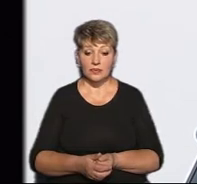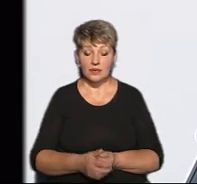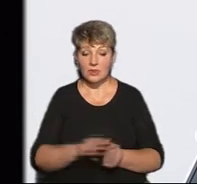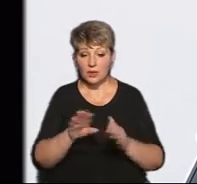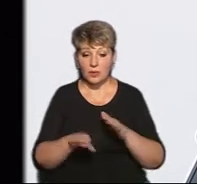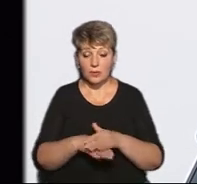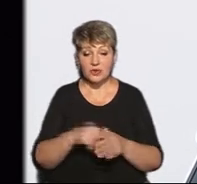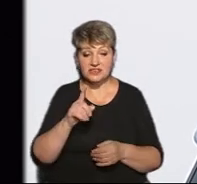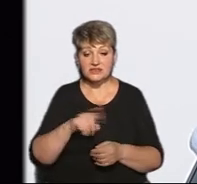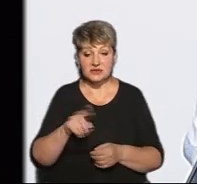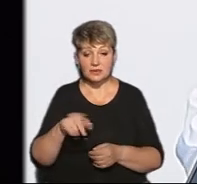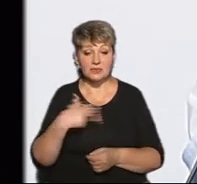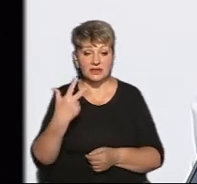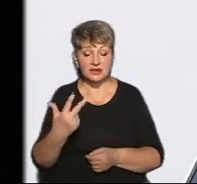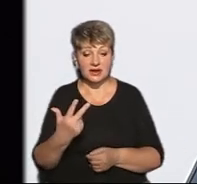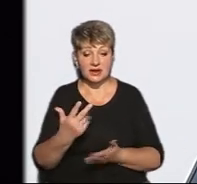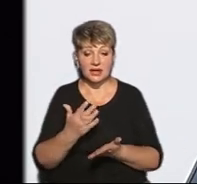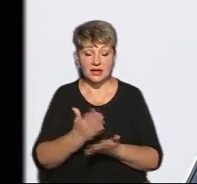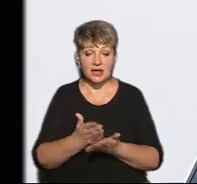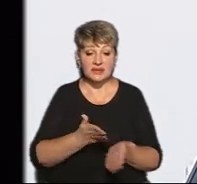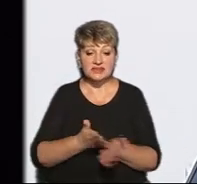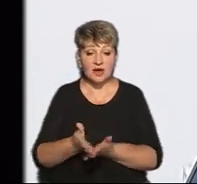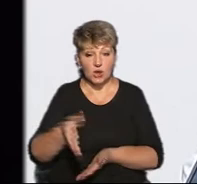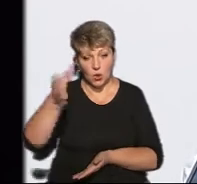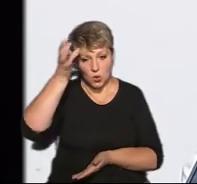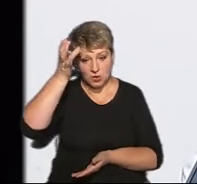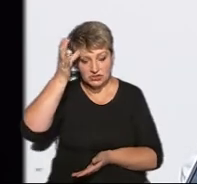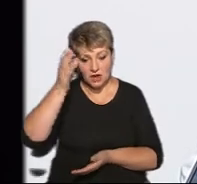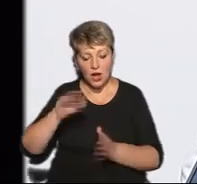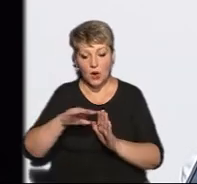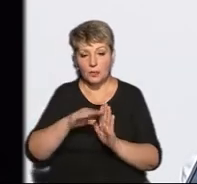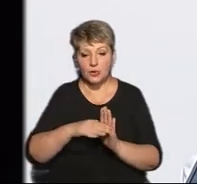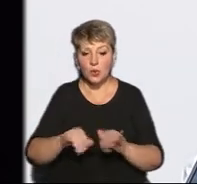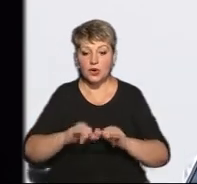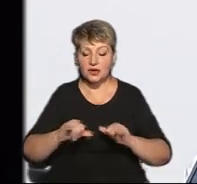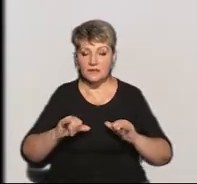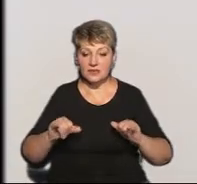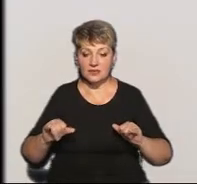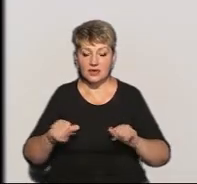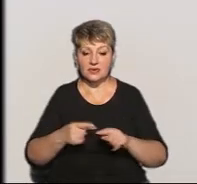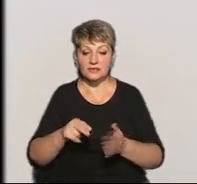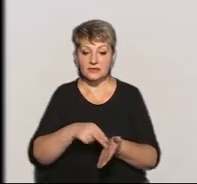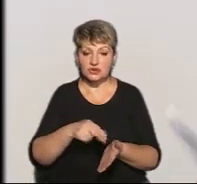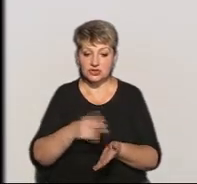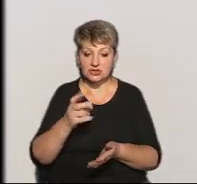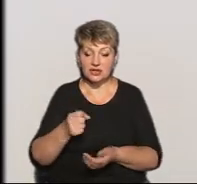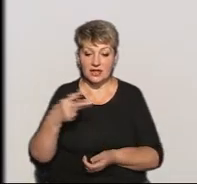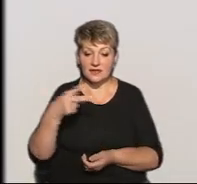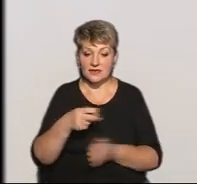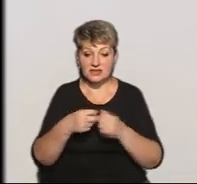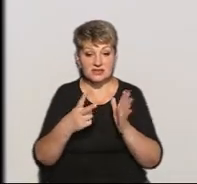Під цією цифрою зашифрована галузь освіти. У програмі розвитку позашкільної освіти міста Черкаси на